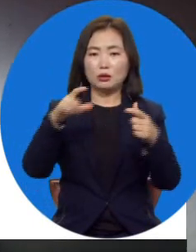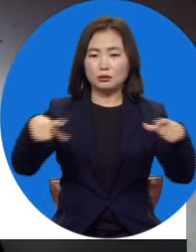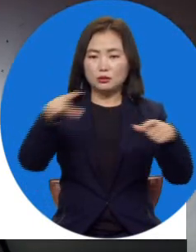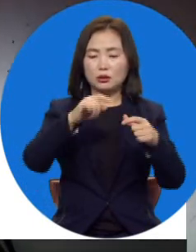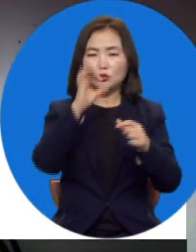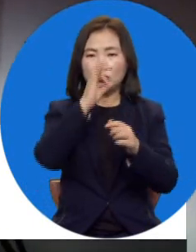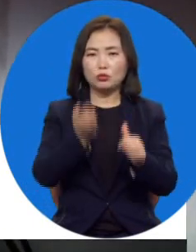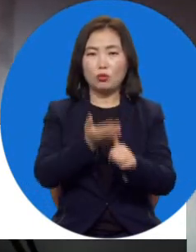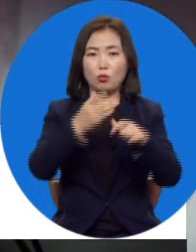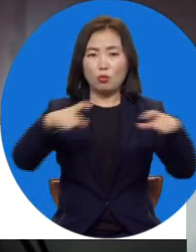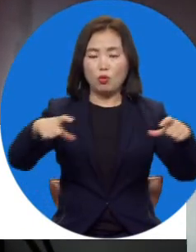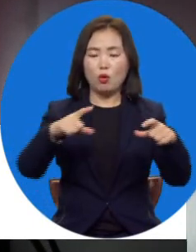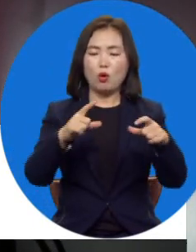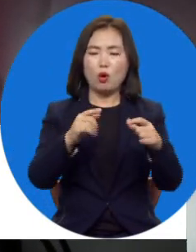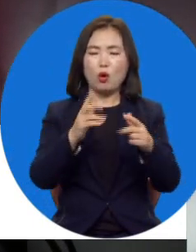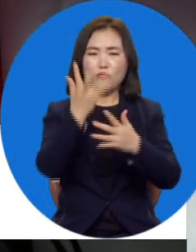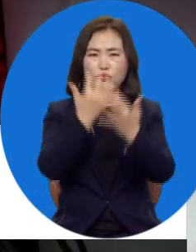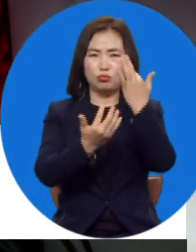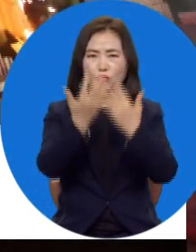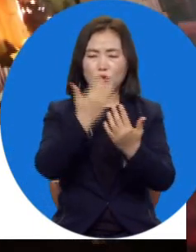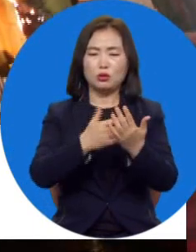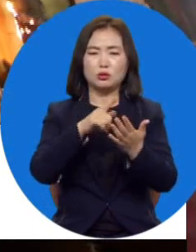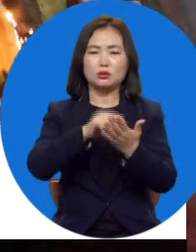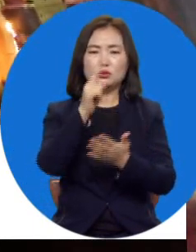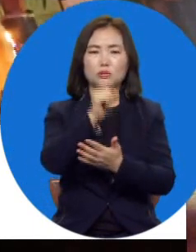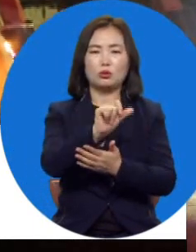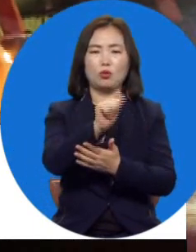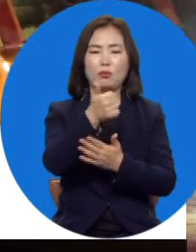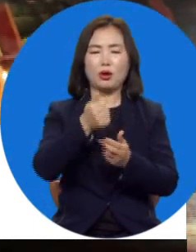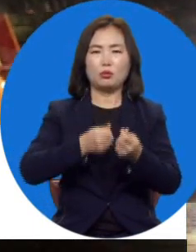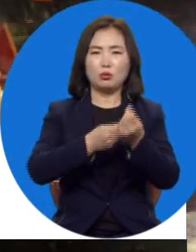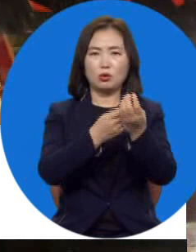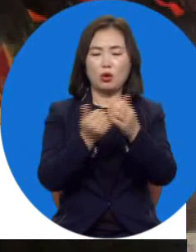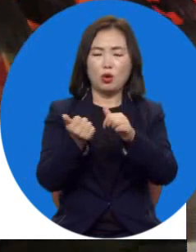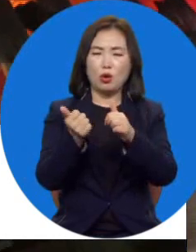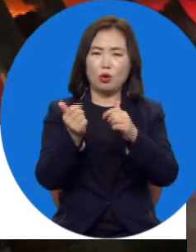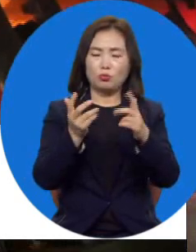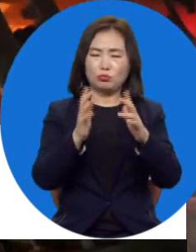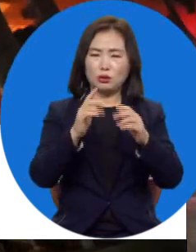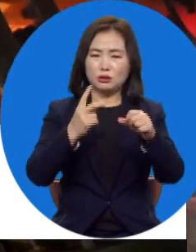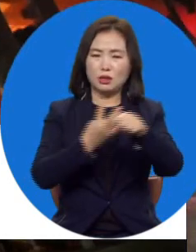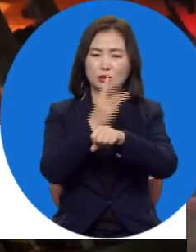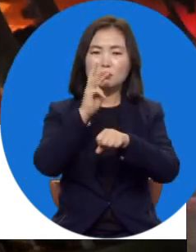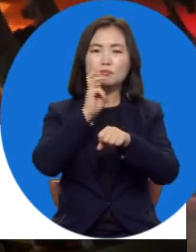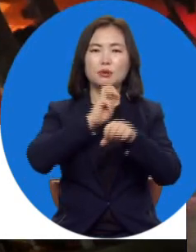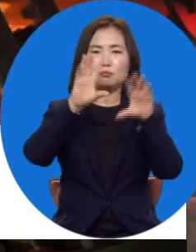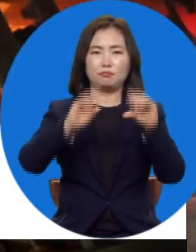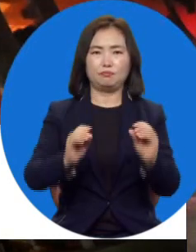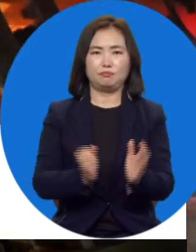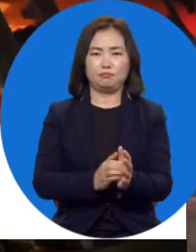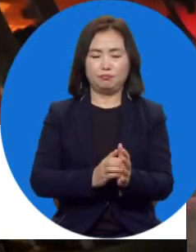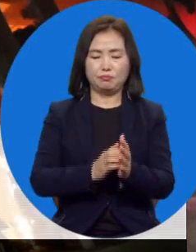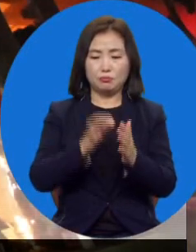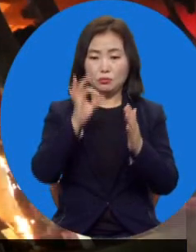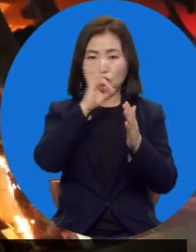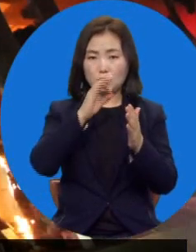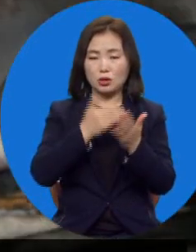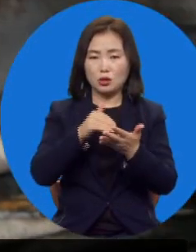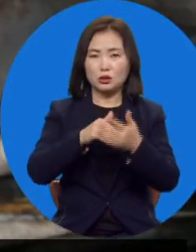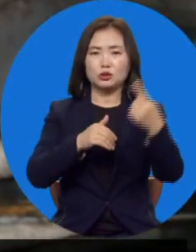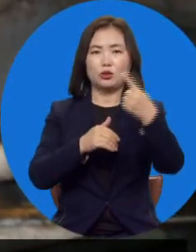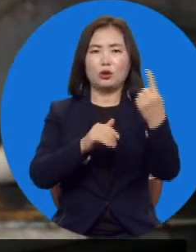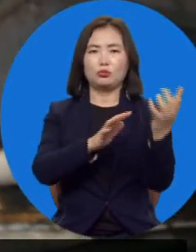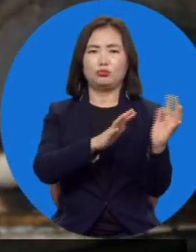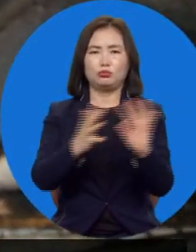농장에서 불이나 천 5백여 m 상당의 돈사 2개 동을 채우고 3시간 단단히 꺼졌습니다 이 불로 돈 사야 돼 있던 돼지에 찬